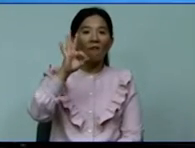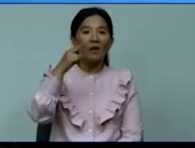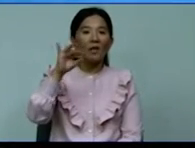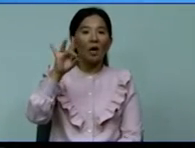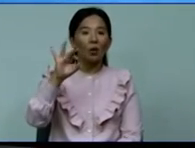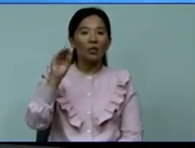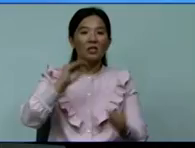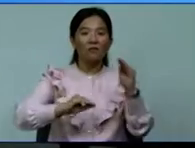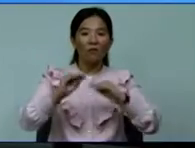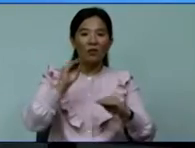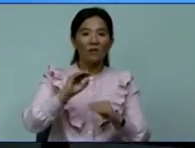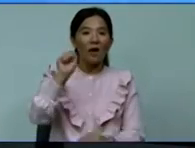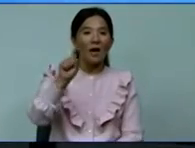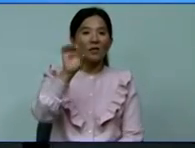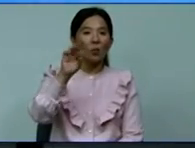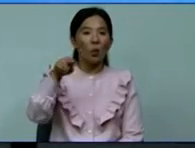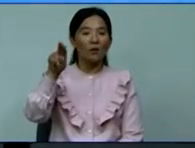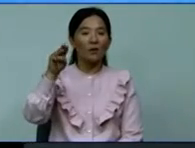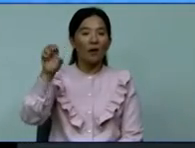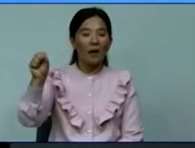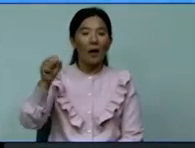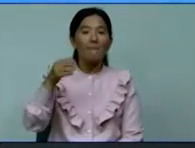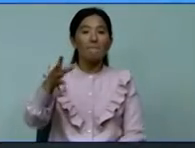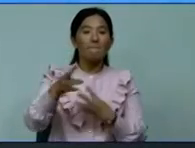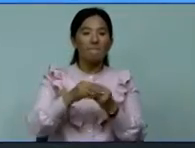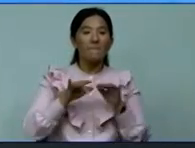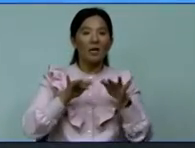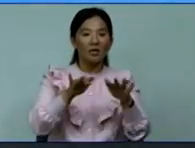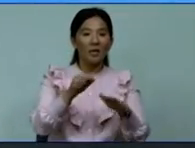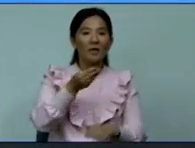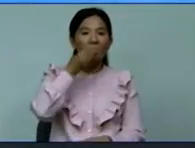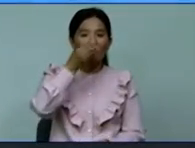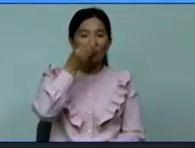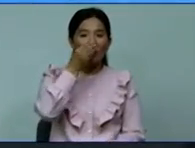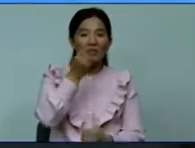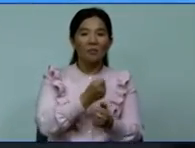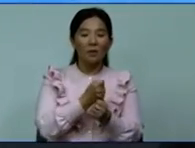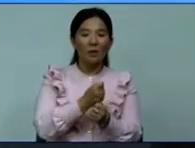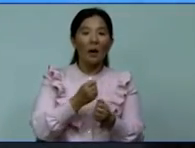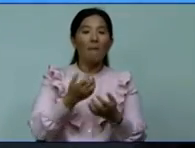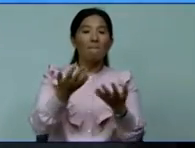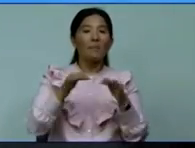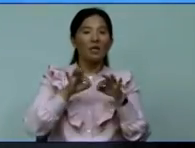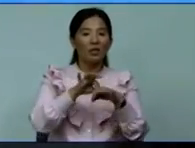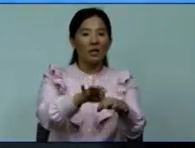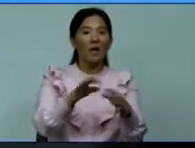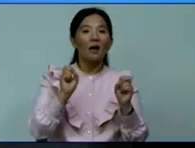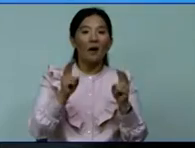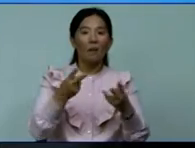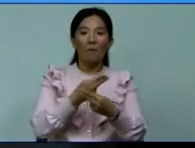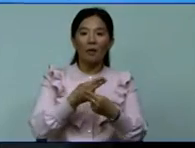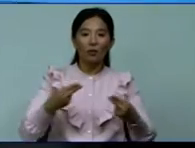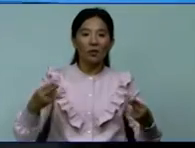свойства азота. Мы с вами прошли аммиак, прошли, как его получать и